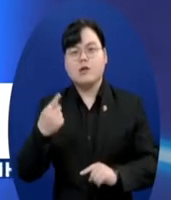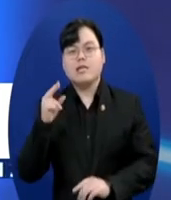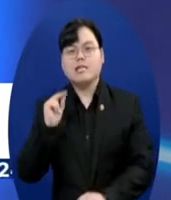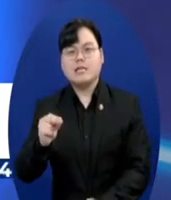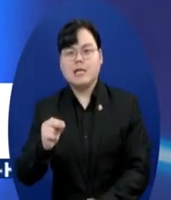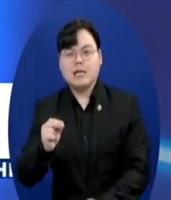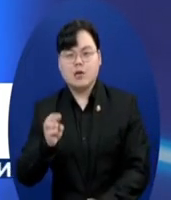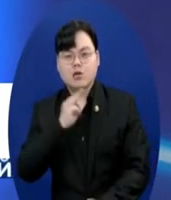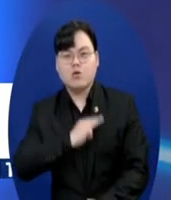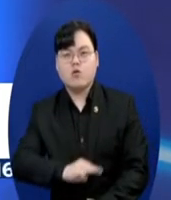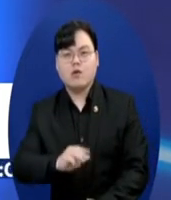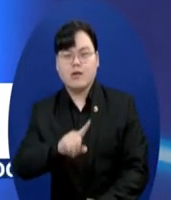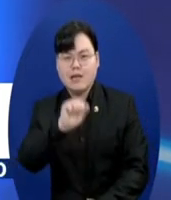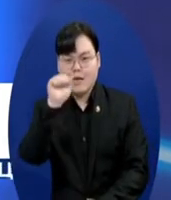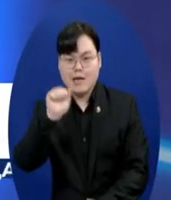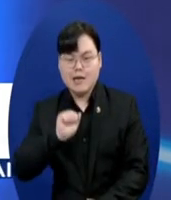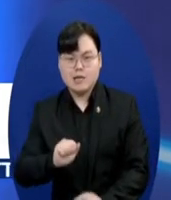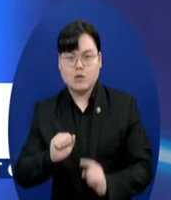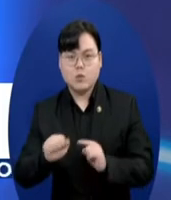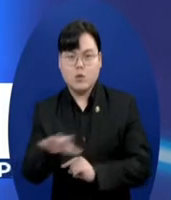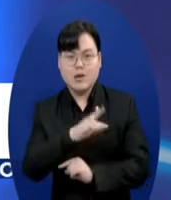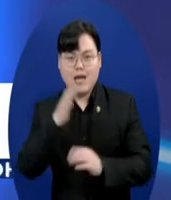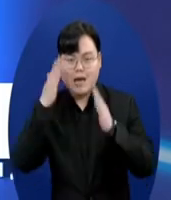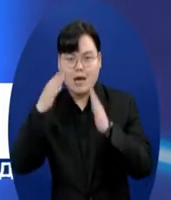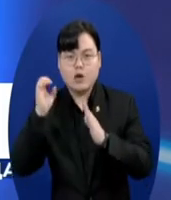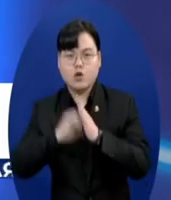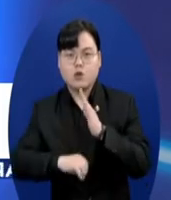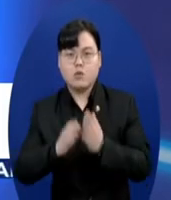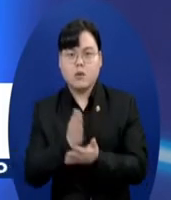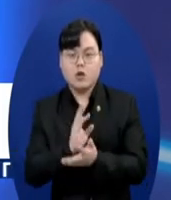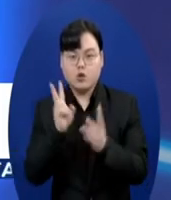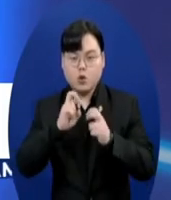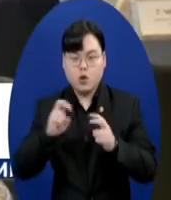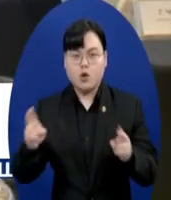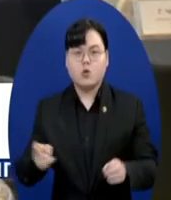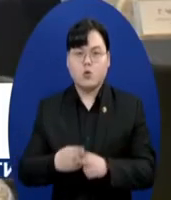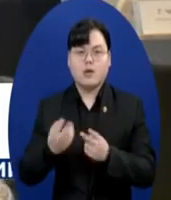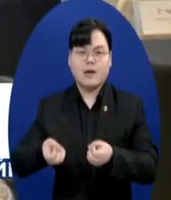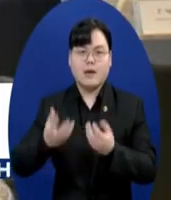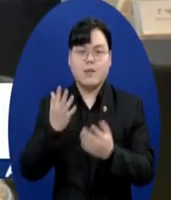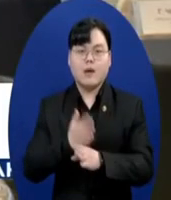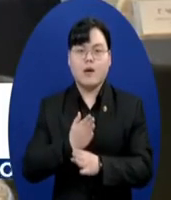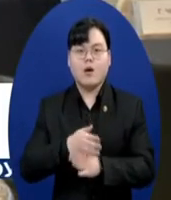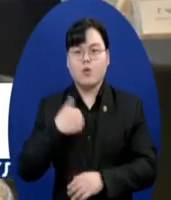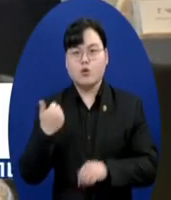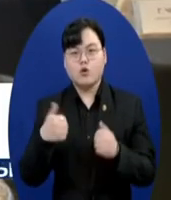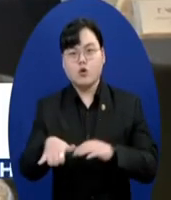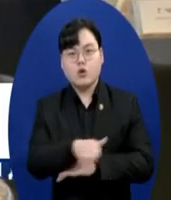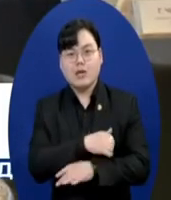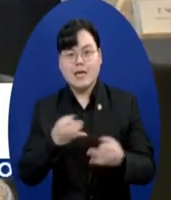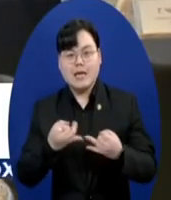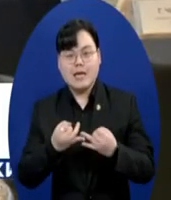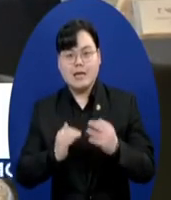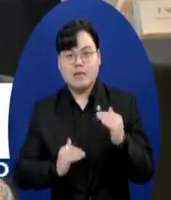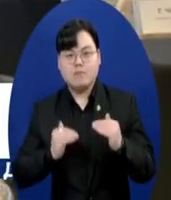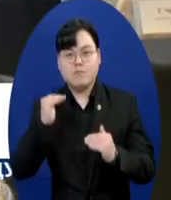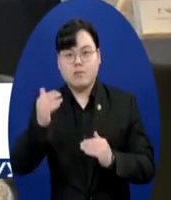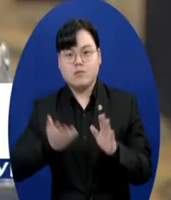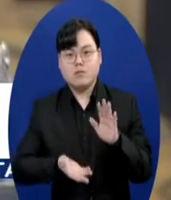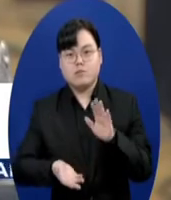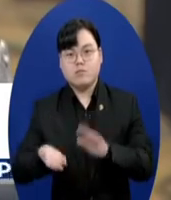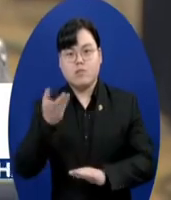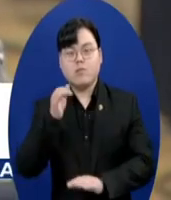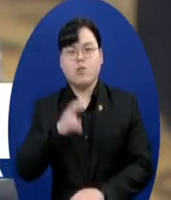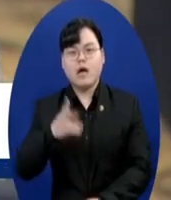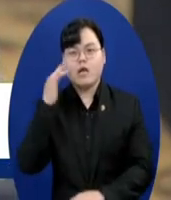одоо шилжих асуудлыг бол анхаарах хэрэгтэй болсон байна гэдэг судалгааны үр дүн гарсан байгаа. Альва улс орн дижитал шилжилт хийж чадсанаар гадны хөрөнгө